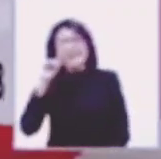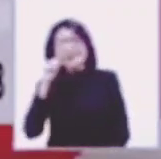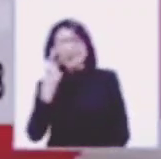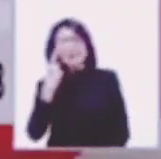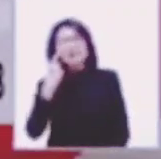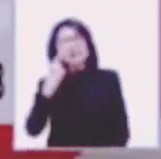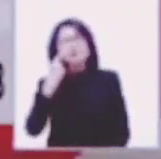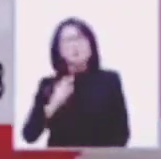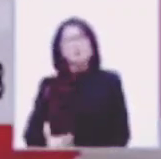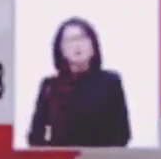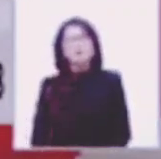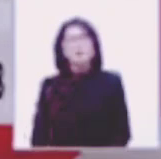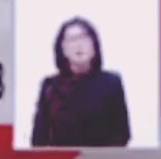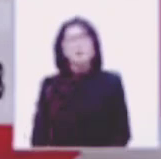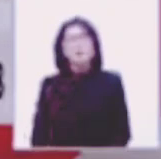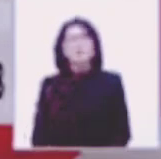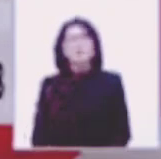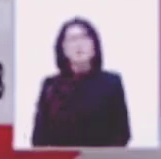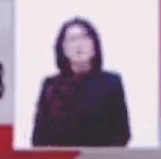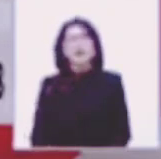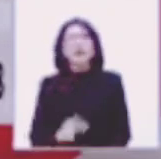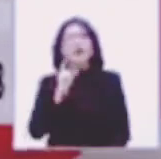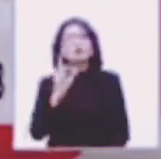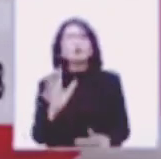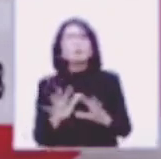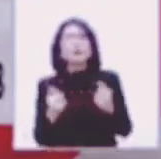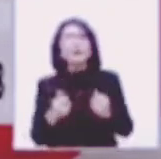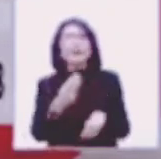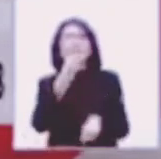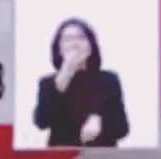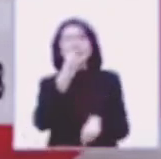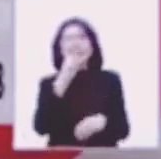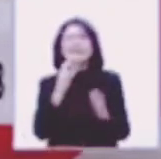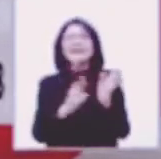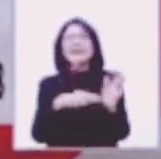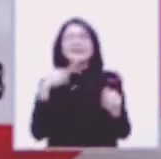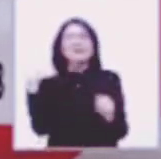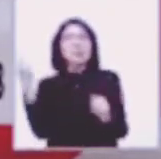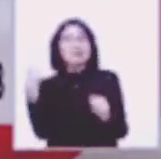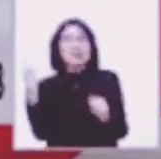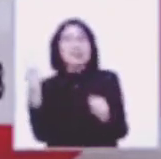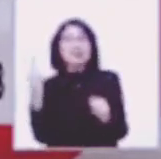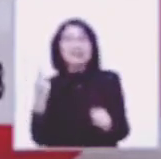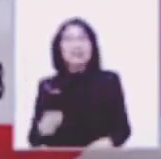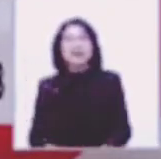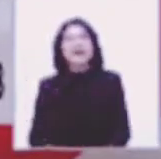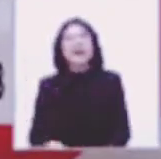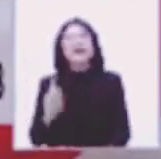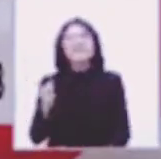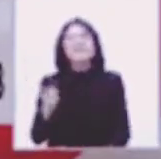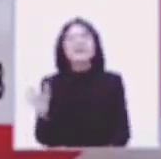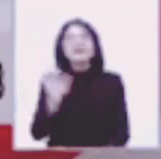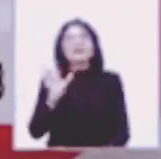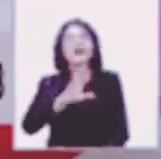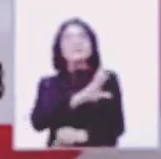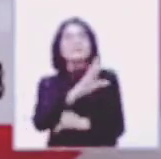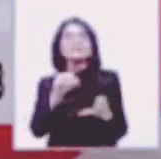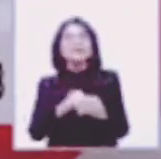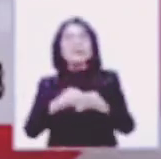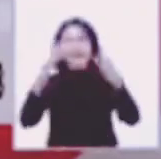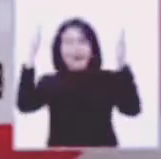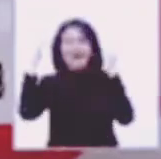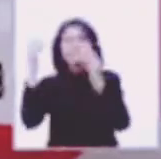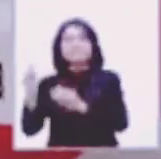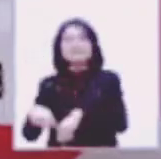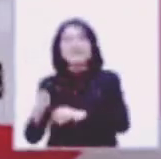kesungguhan untuk itu. Bahkan mau menyediakan pangan nasional saja, kenapa tidak melibatkan petani, malah